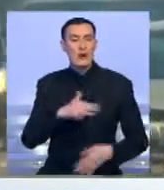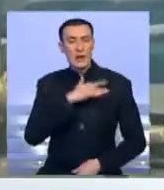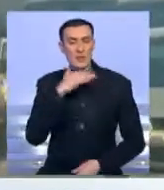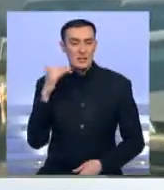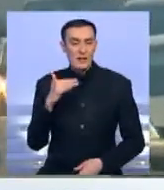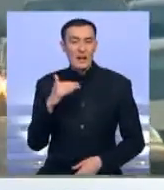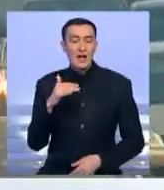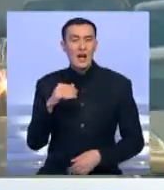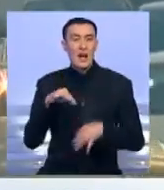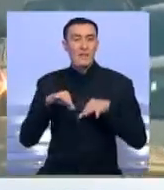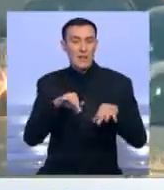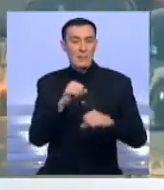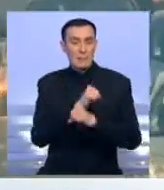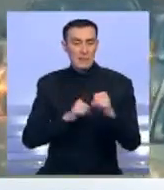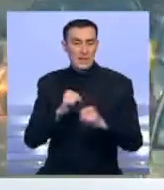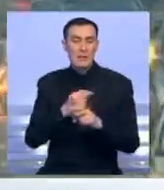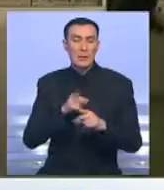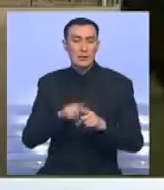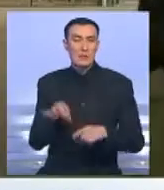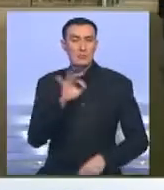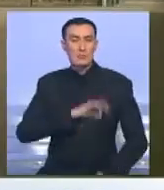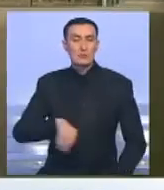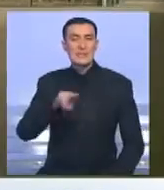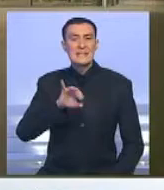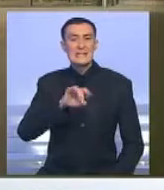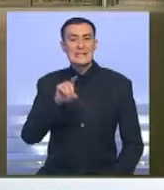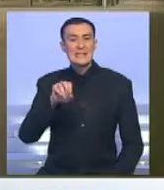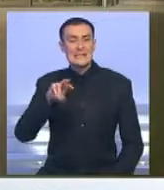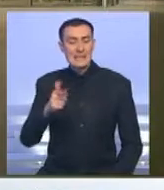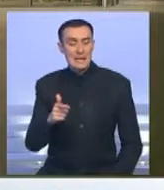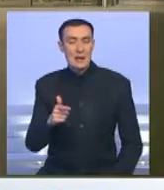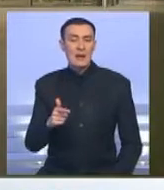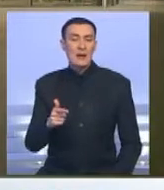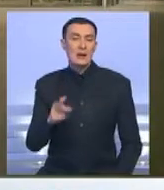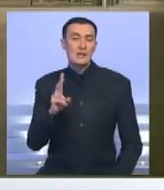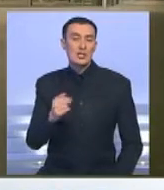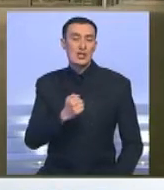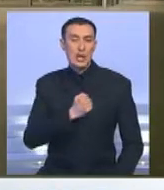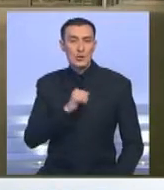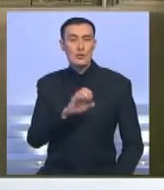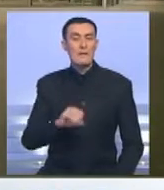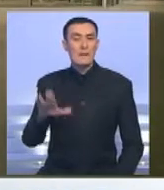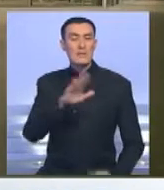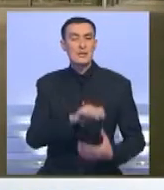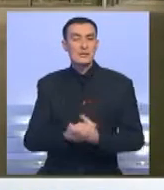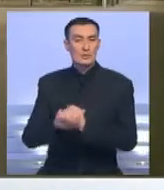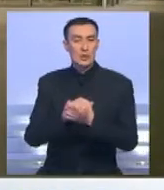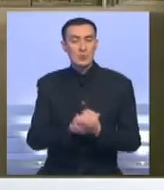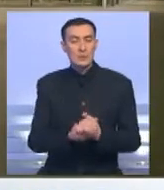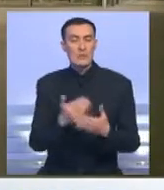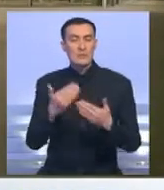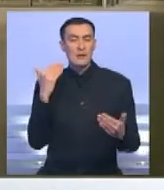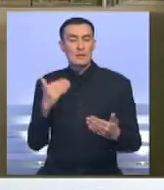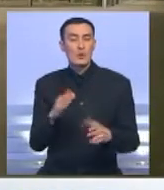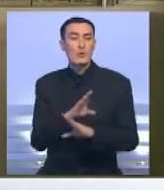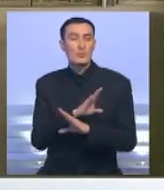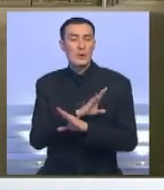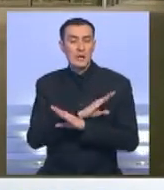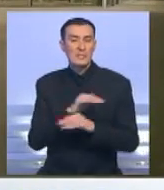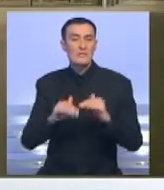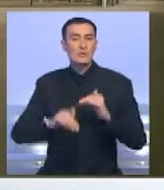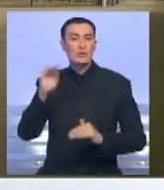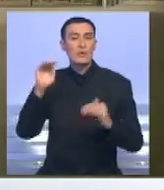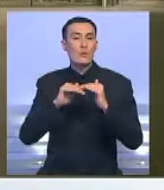количества дизельных авто на улицах города. К сожалению, в Европейском Союзе ежегодно преждевременно умирают из-за